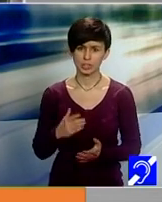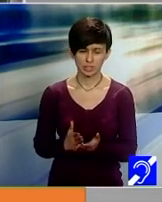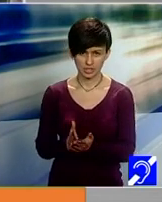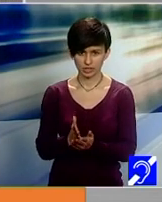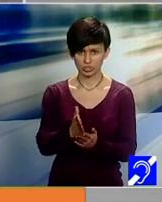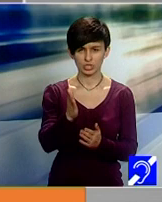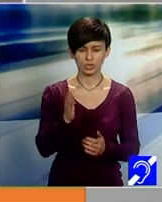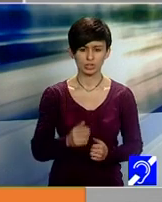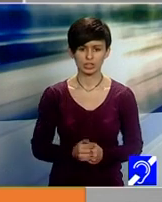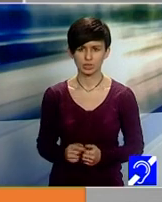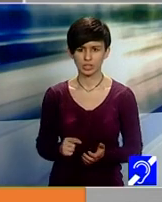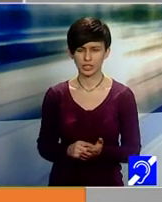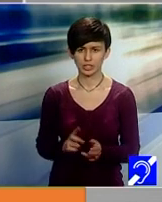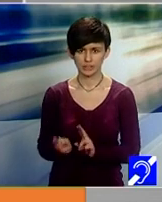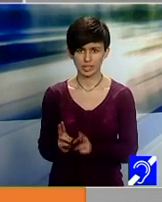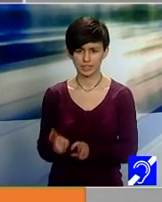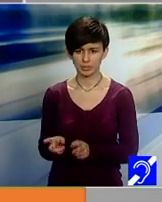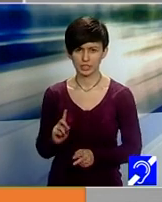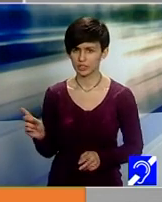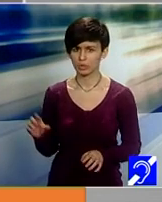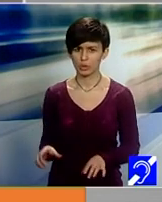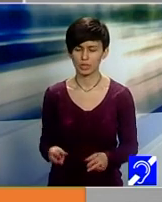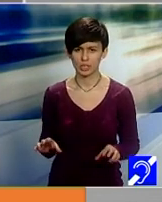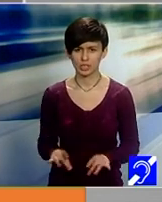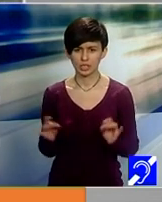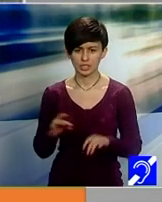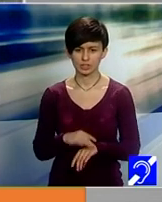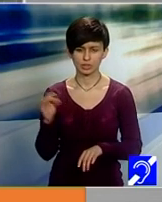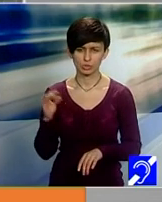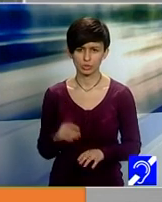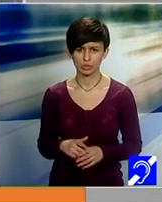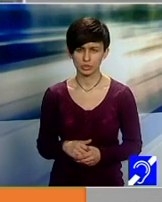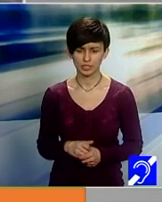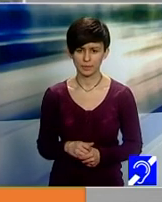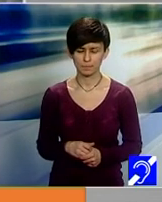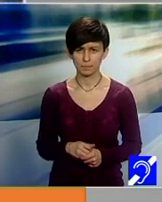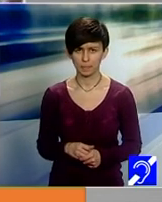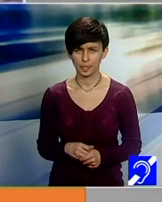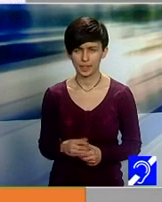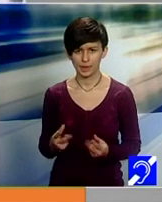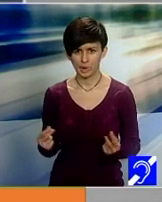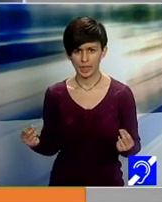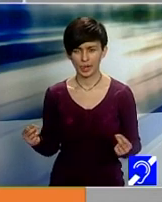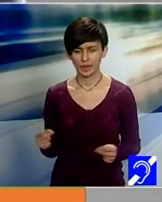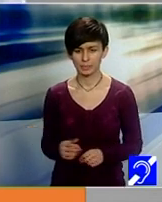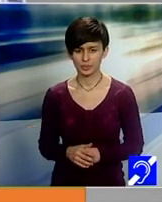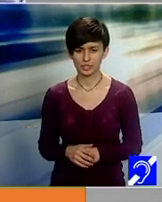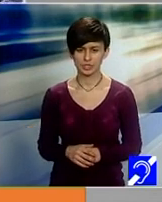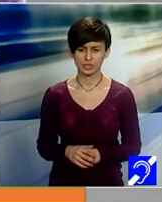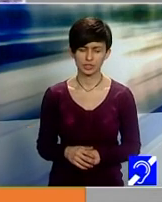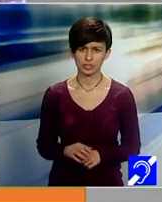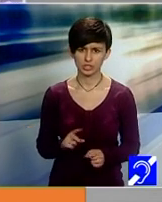nu au ajuns la nicio soluție, pur și simplu mulți dintre ei schimbă liniile terapeutice de azi pe mâine, ceea ce este